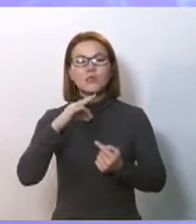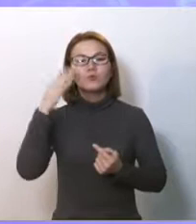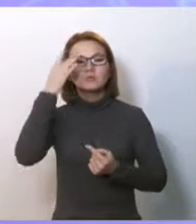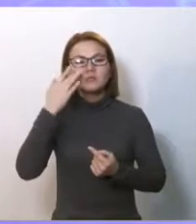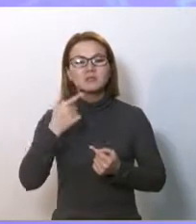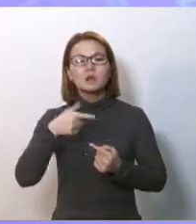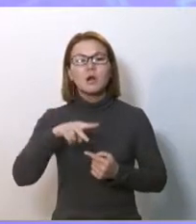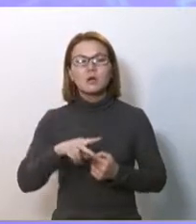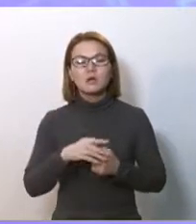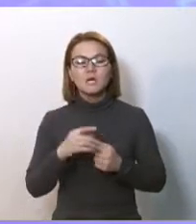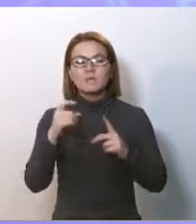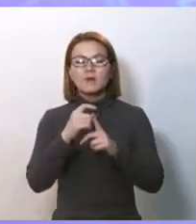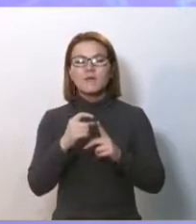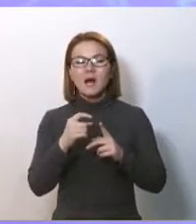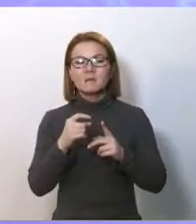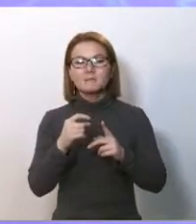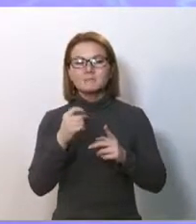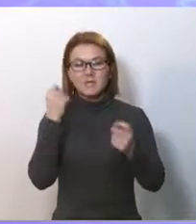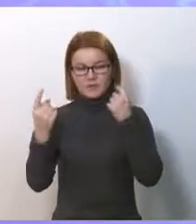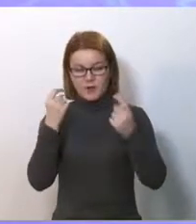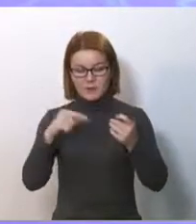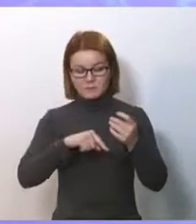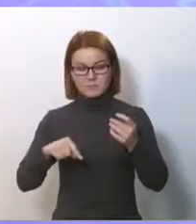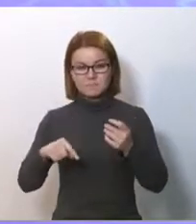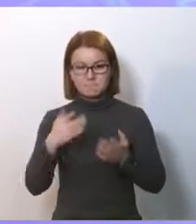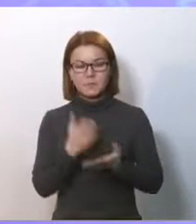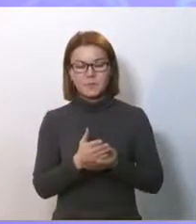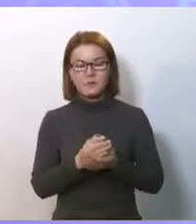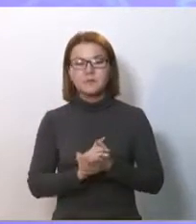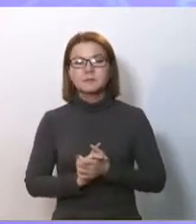глаголы. Слова для справок у вас есть.